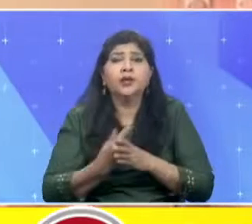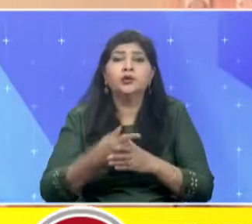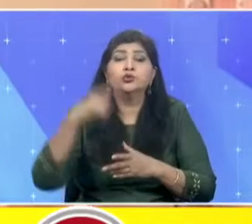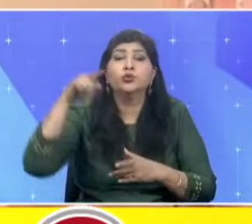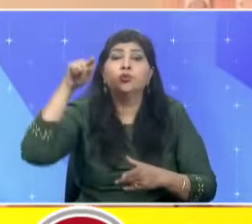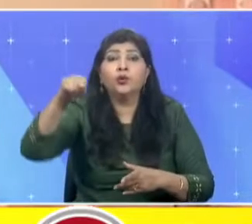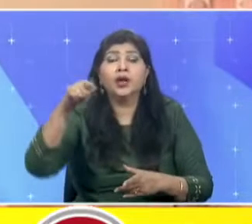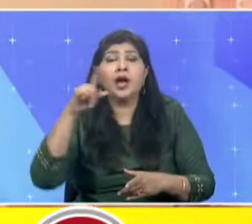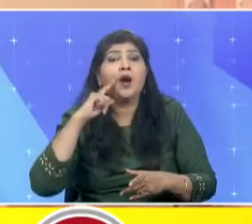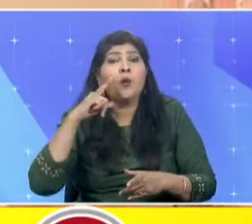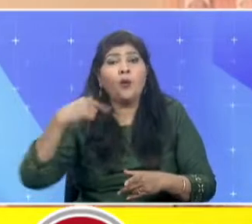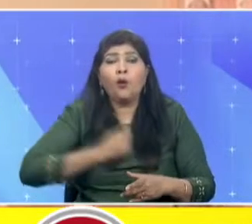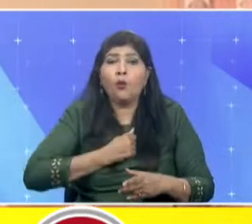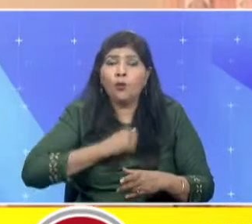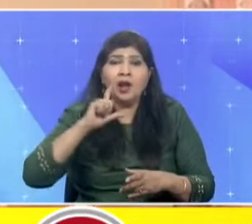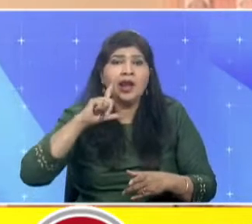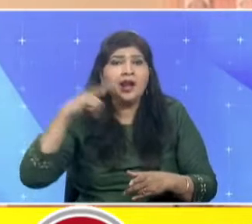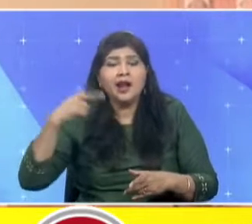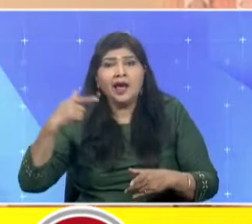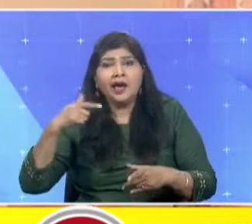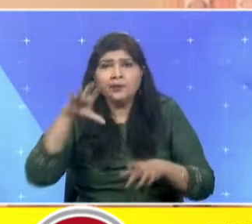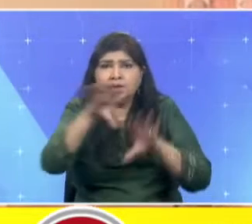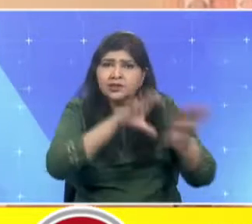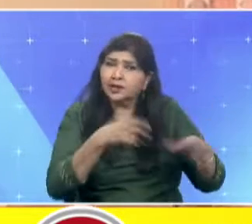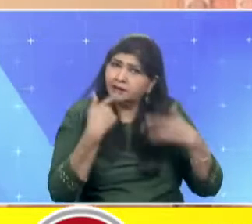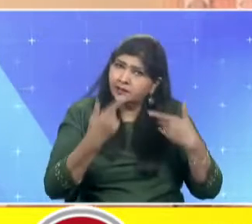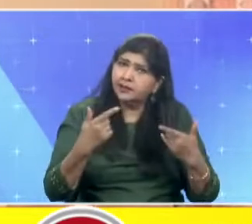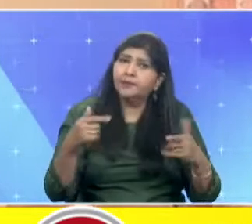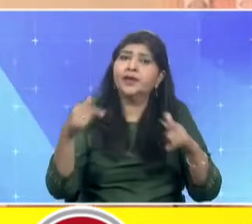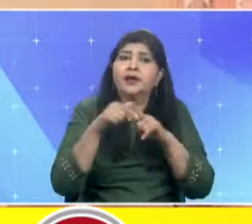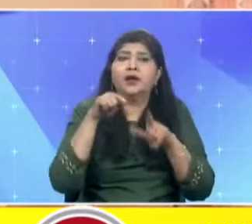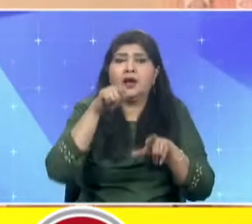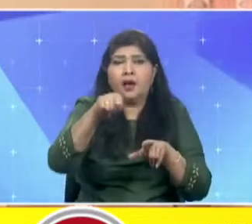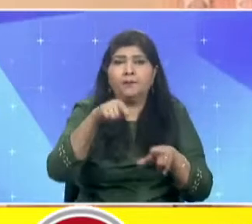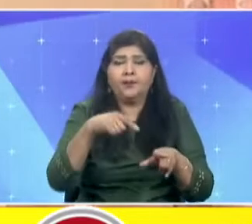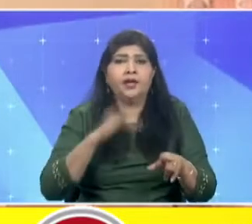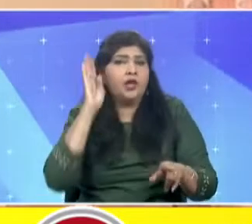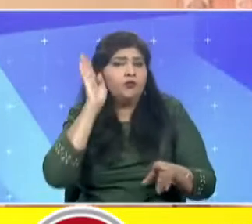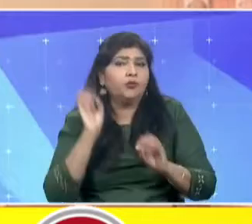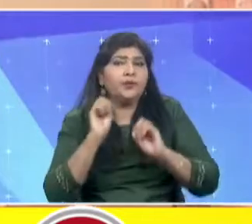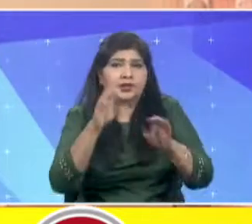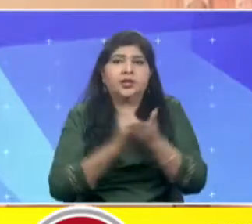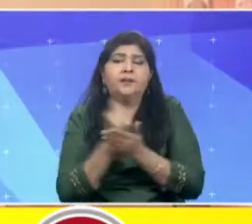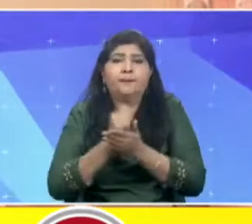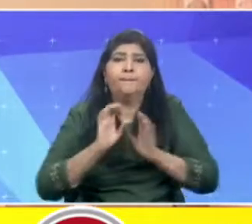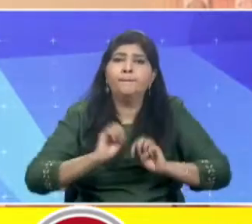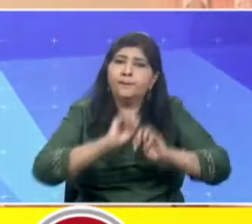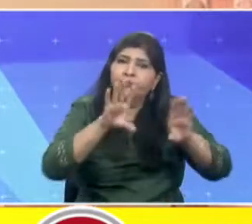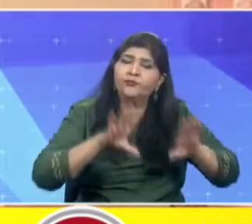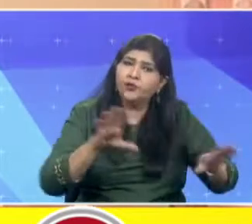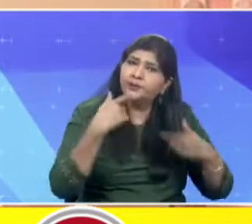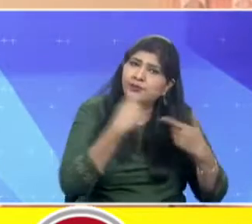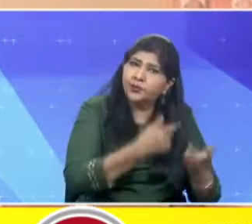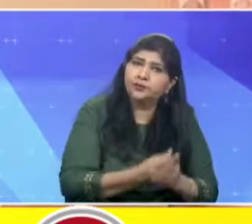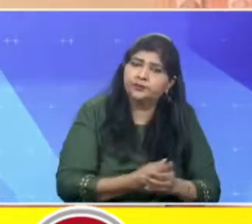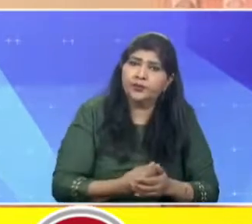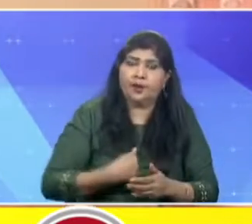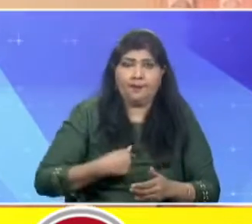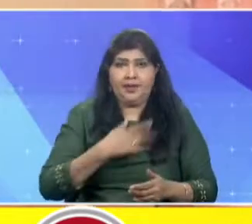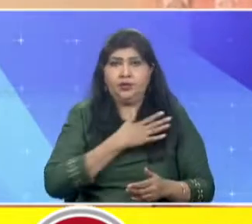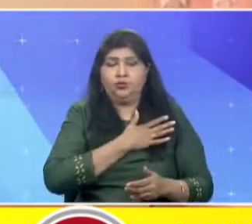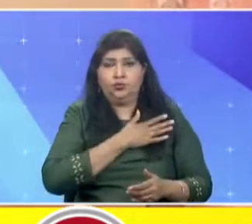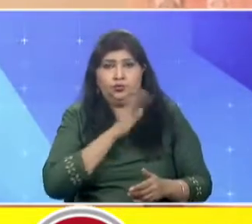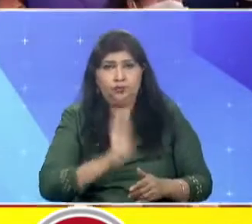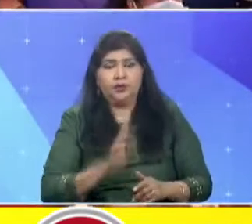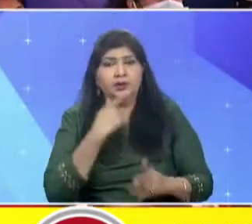है। ऐसे देशों को भी ध्यान में रखकर अपनी जानकारी का प्रचार प्रसार करें। मुझे विश्वास